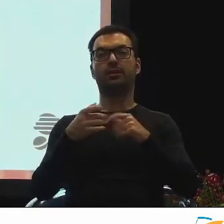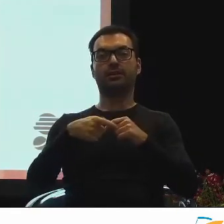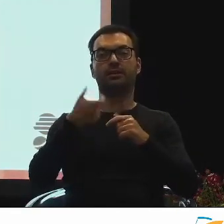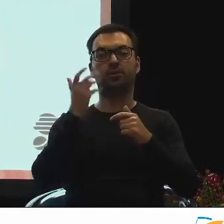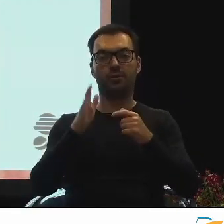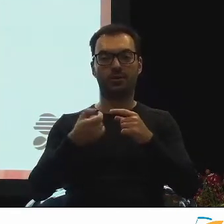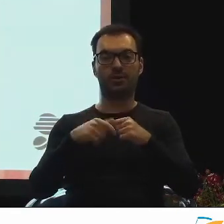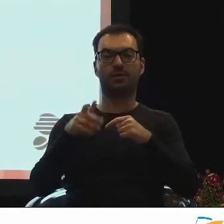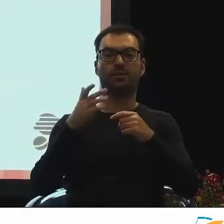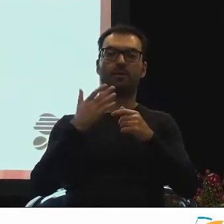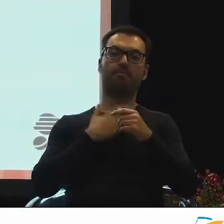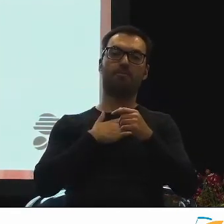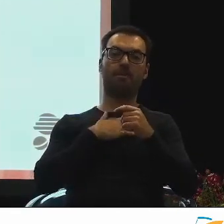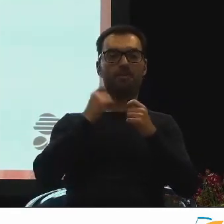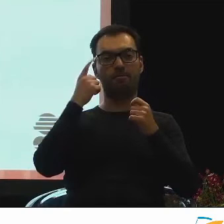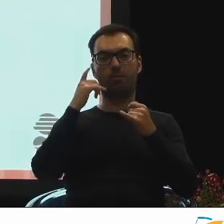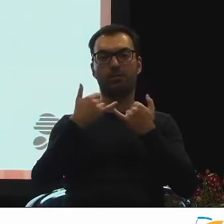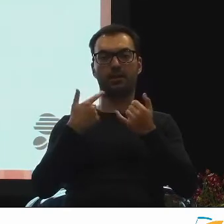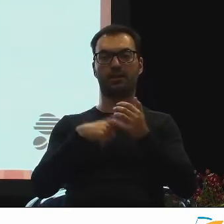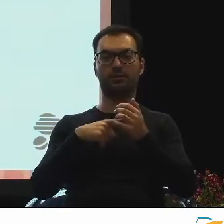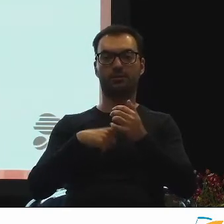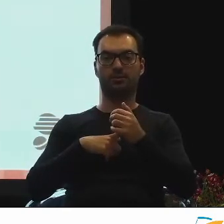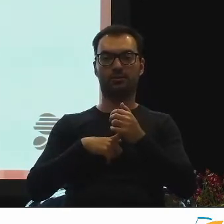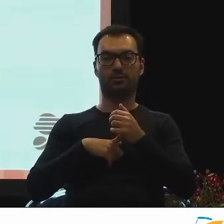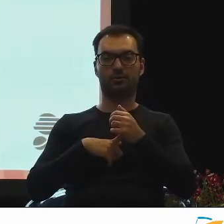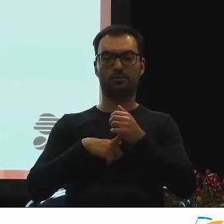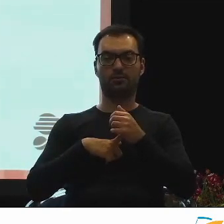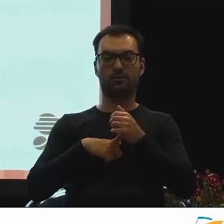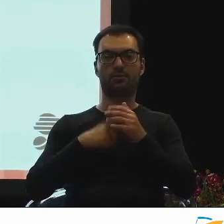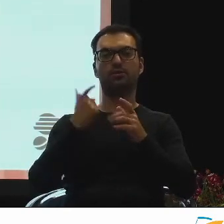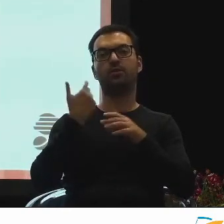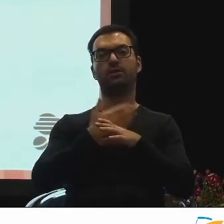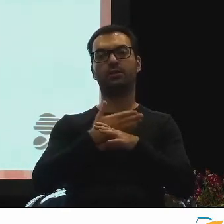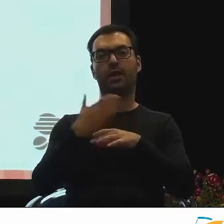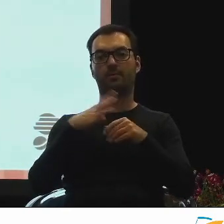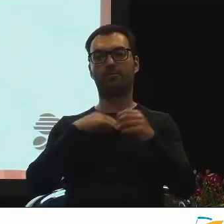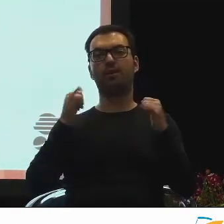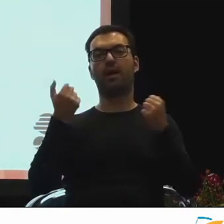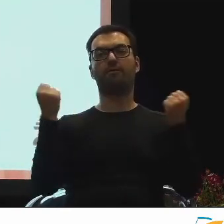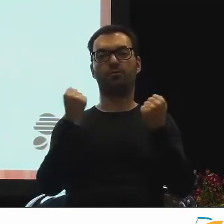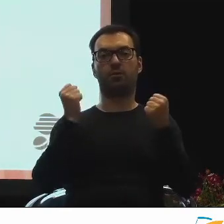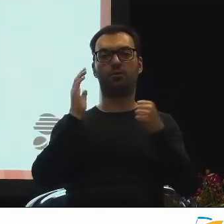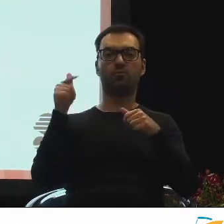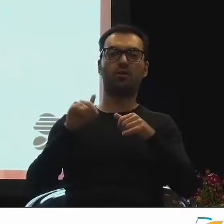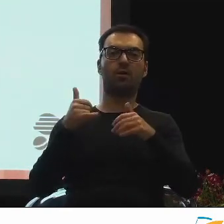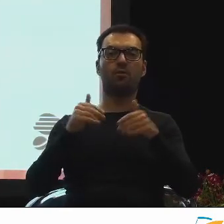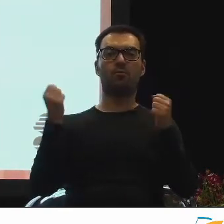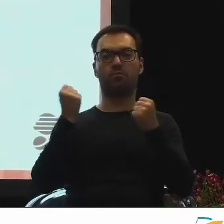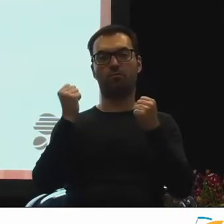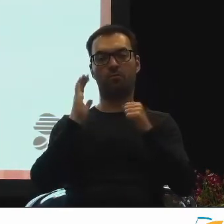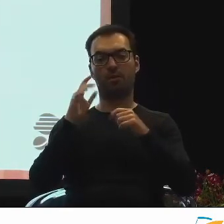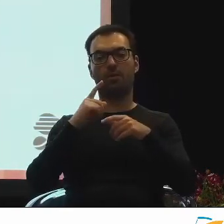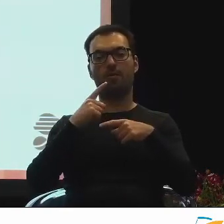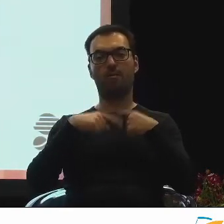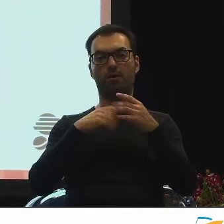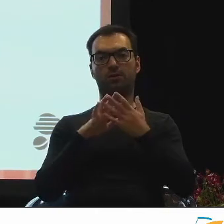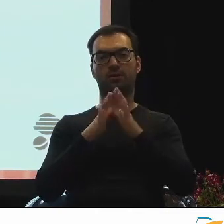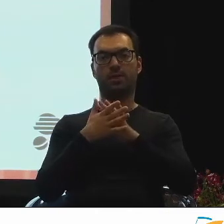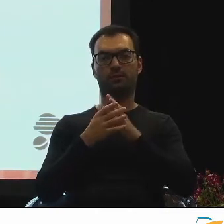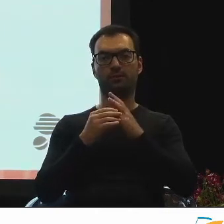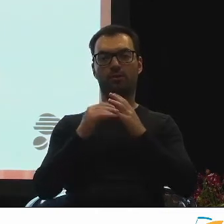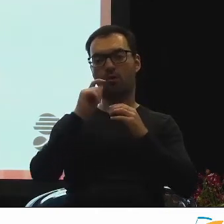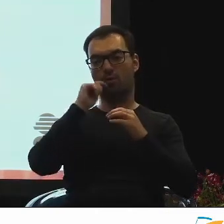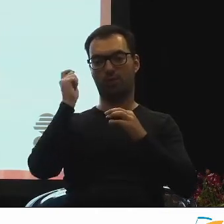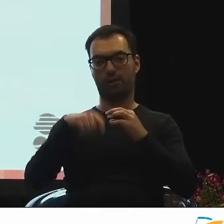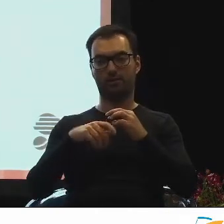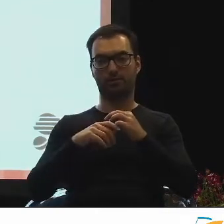co będzie za chwilę i czy my mamy jakiś pomysł, w jaki sposób możemy później właśnie wzmacniać procesy transformacyjne